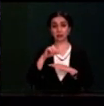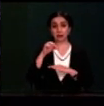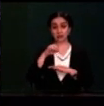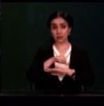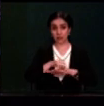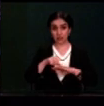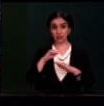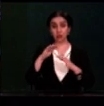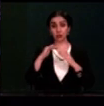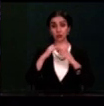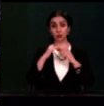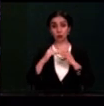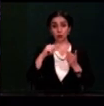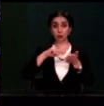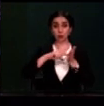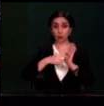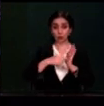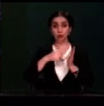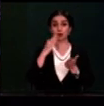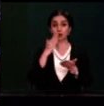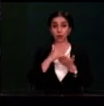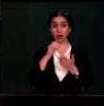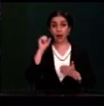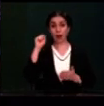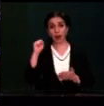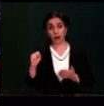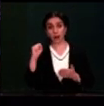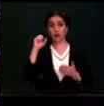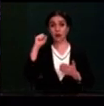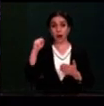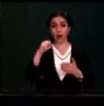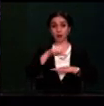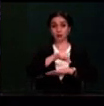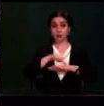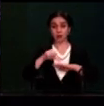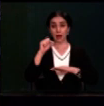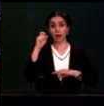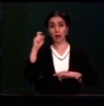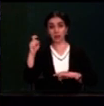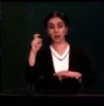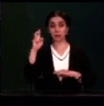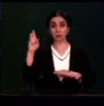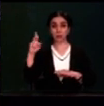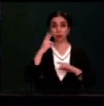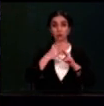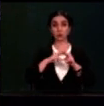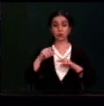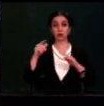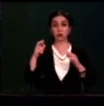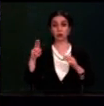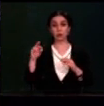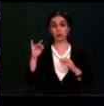A to'g'ri chiziqda yotuvchi nuqta. A ning A to'g'ri chizig'imizning HB to'g'ri chiziqqa perpendikulyar